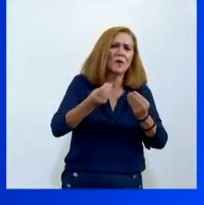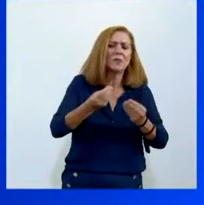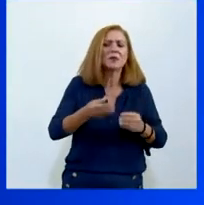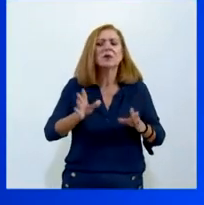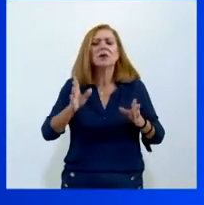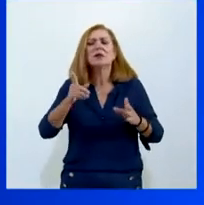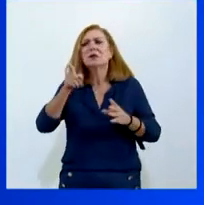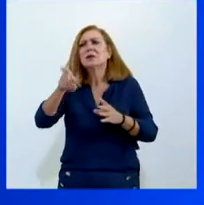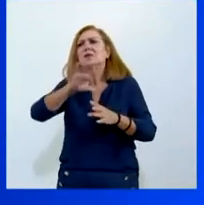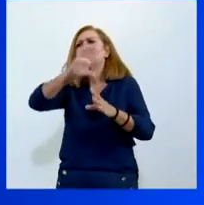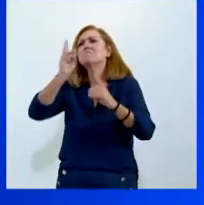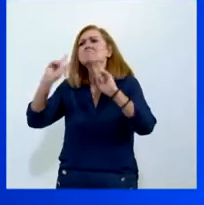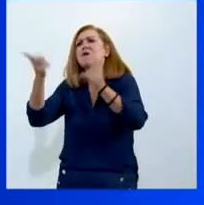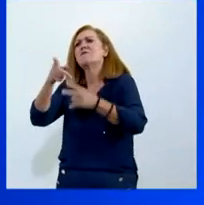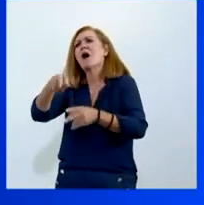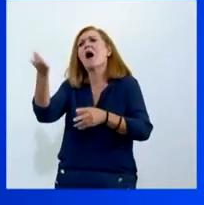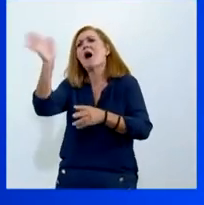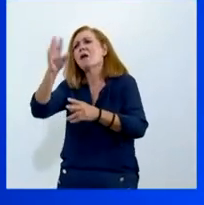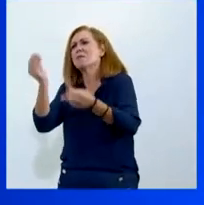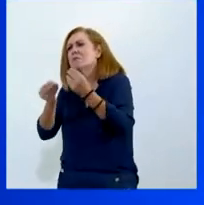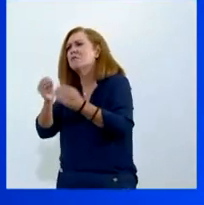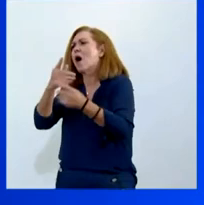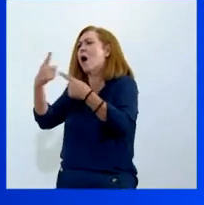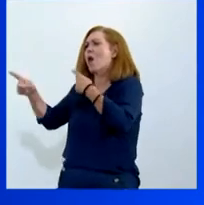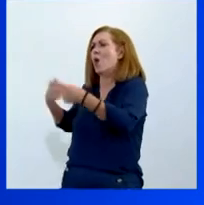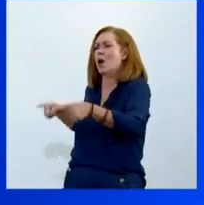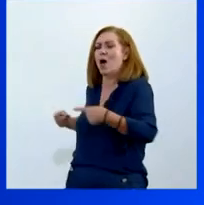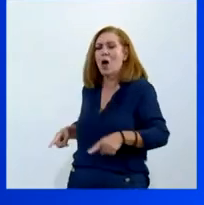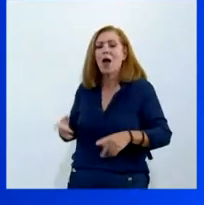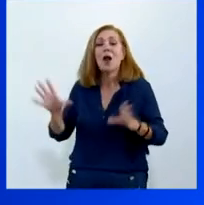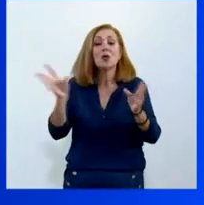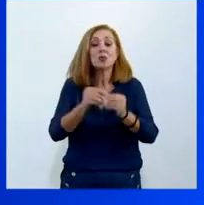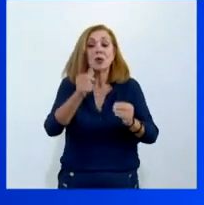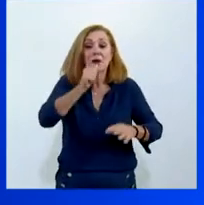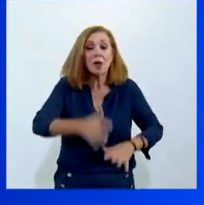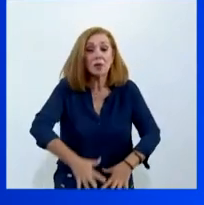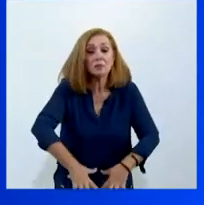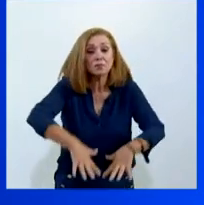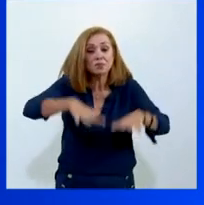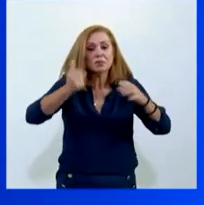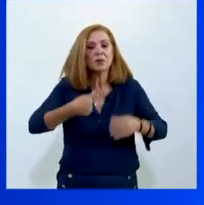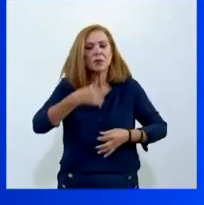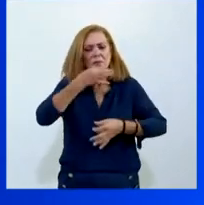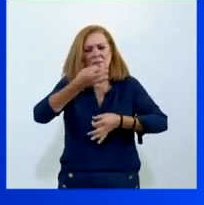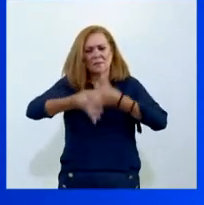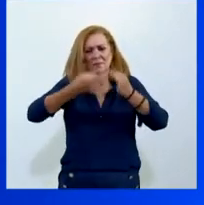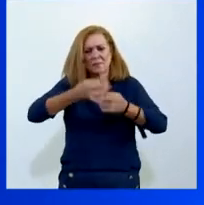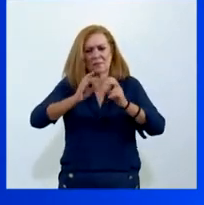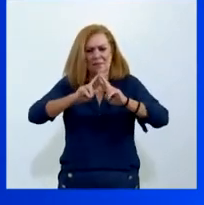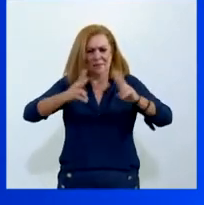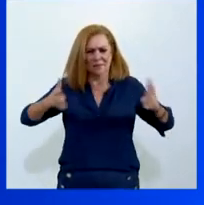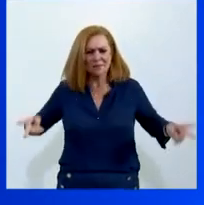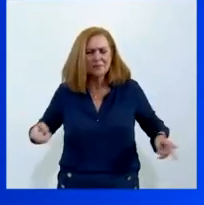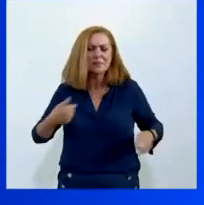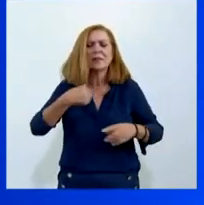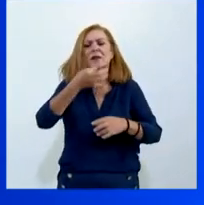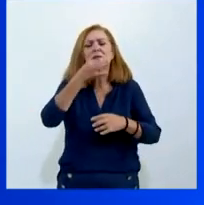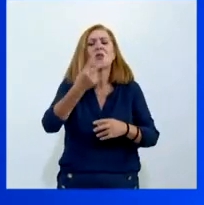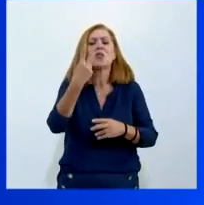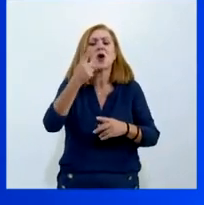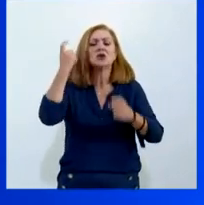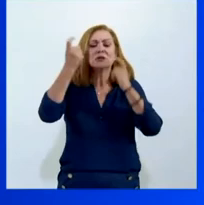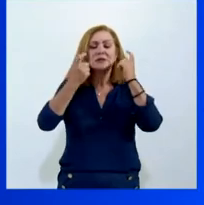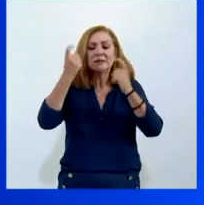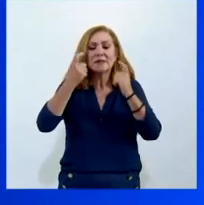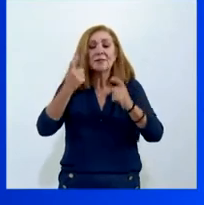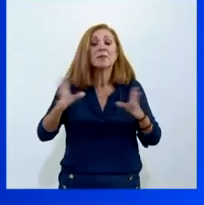Νομίζω ότι για τα ζητήματα των πλημμυρών έχω μιλήσει εκτενώς. Να πω 2 σκέψεις για αυτό το οποίο είπατε.